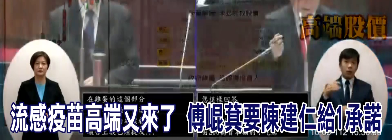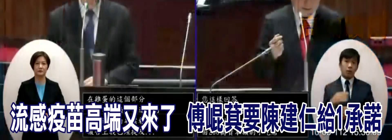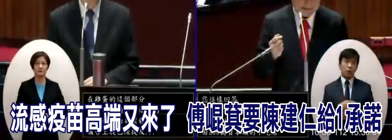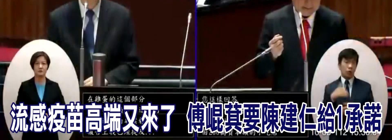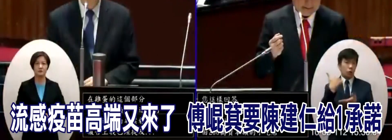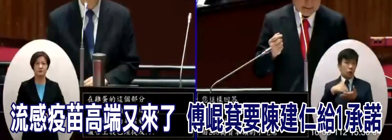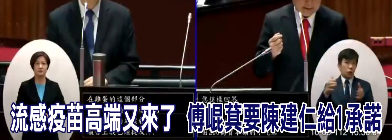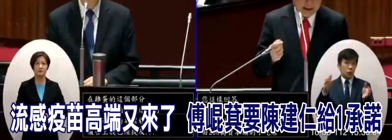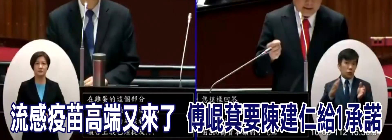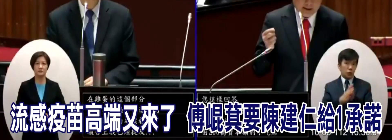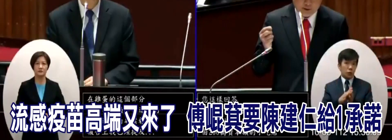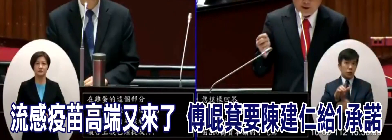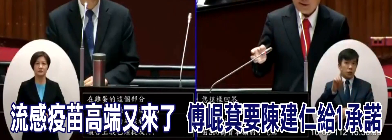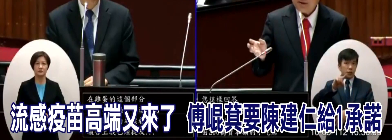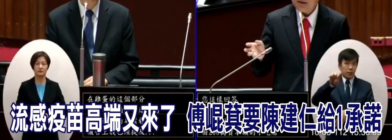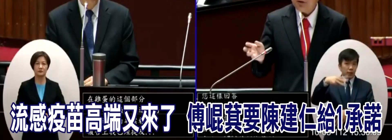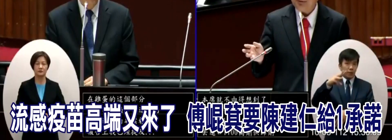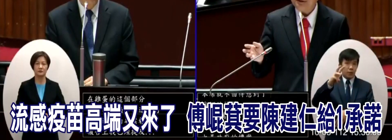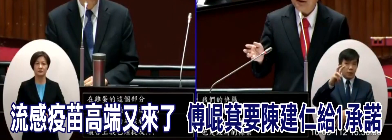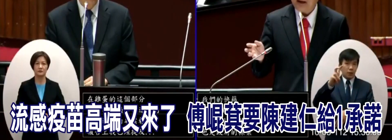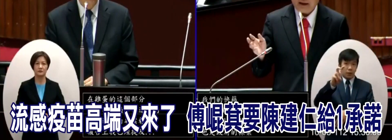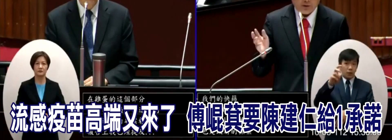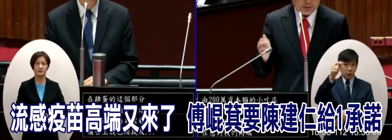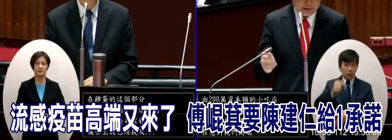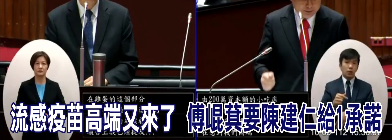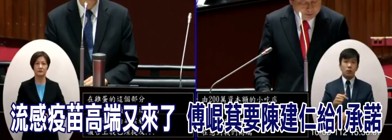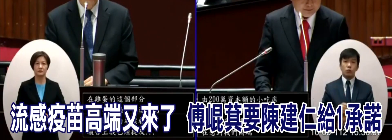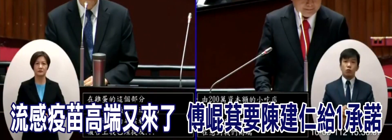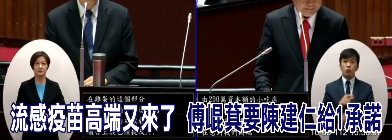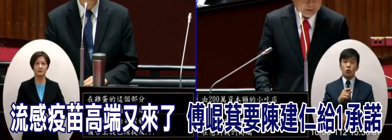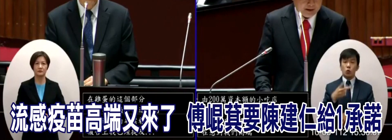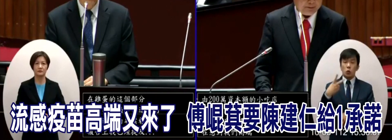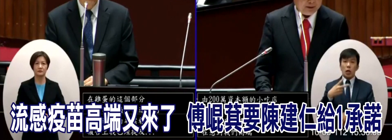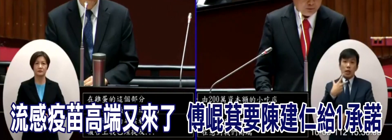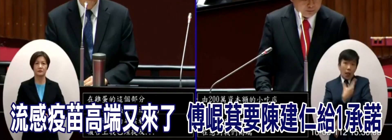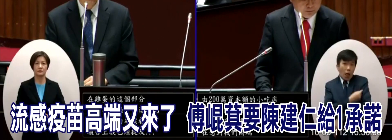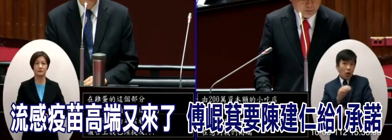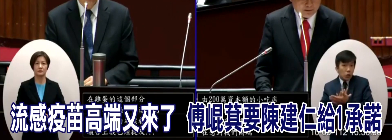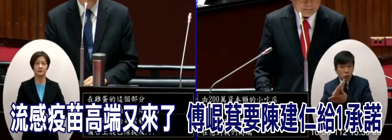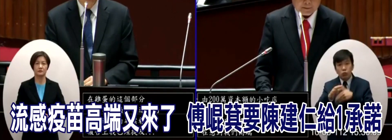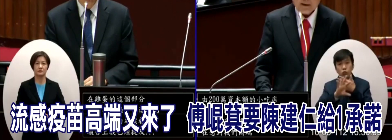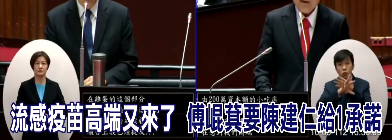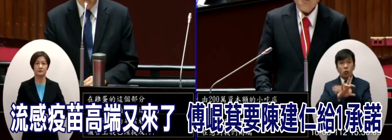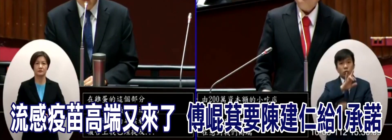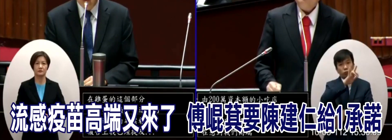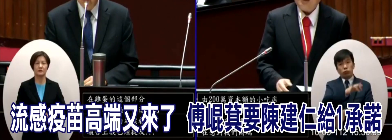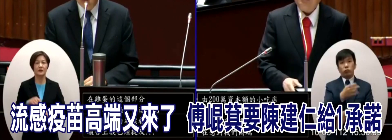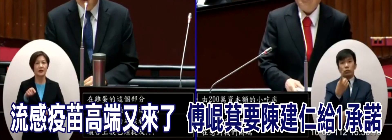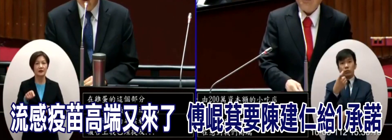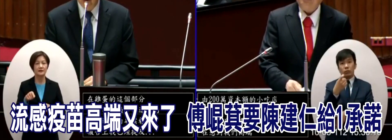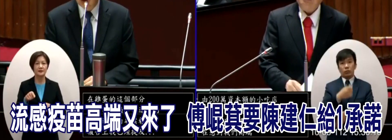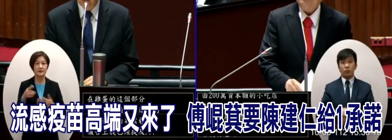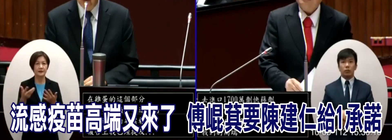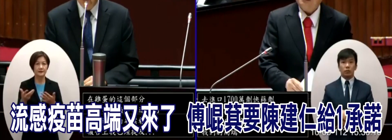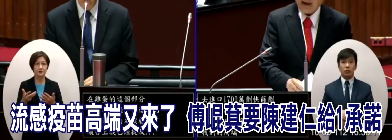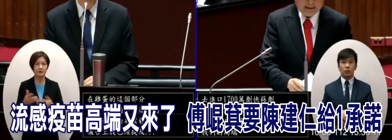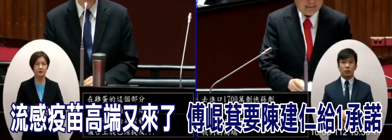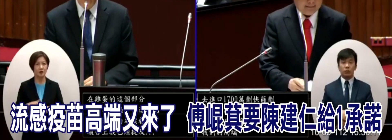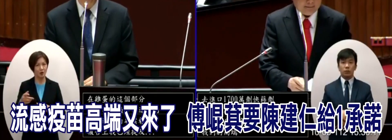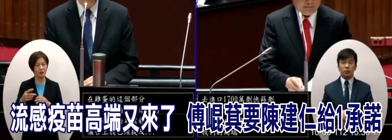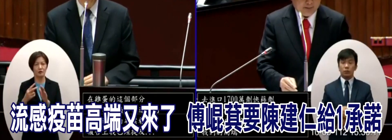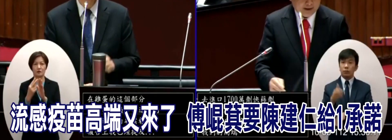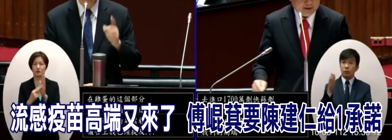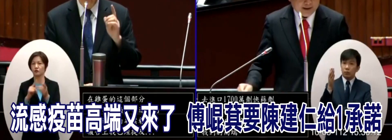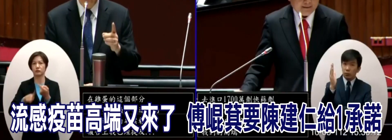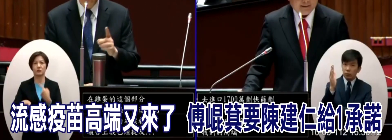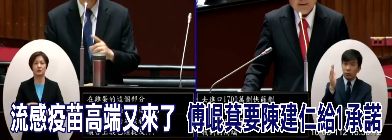1320亿，好，然后呢，全世界都不承认，哪里都不能去，也不能出国。 这个是不正确